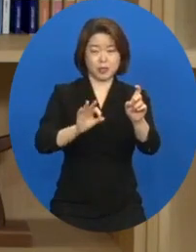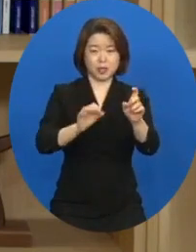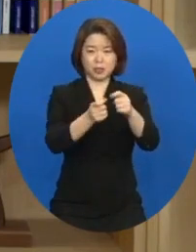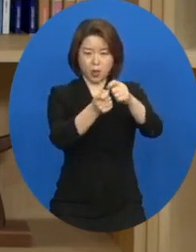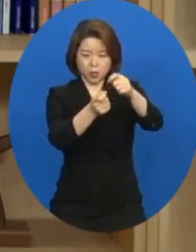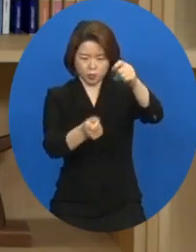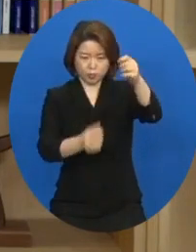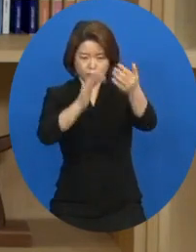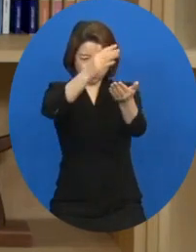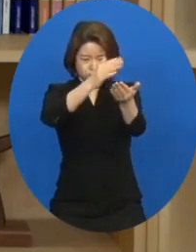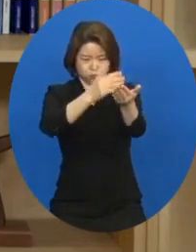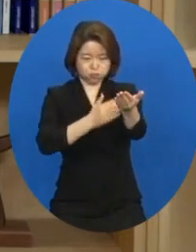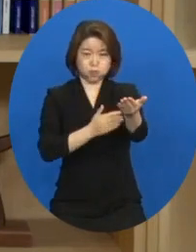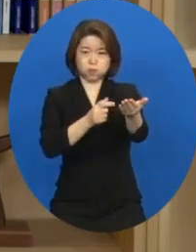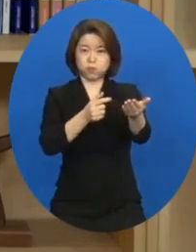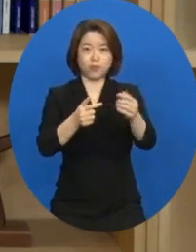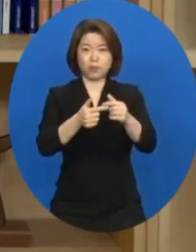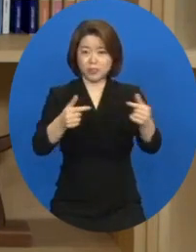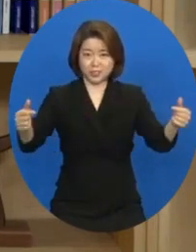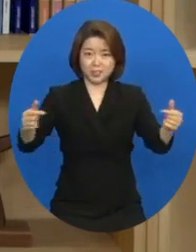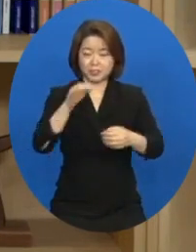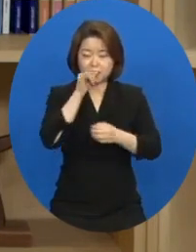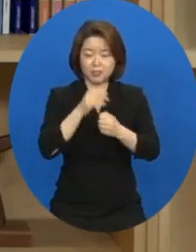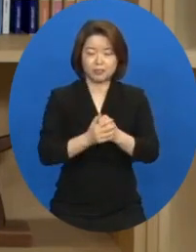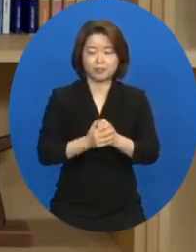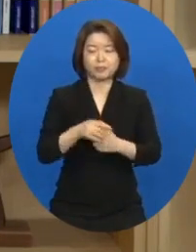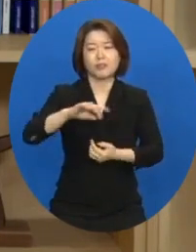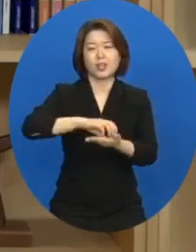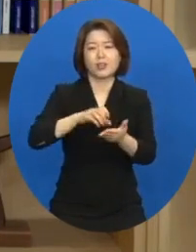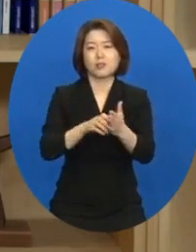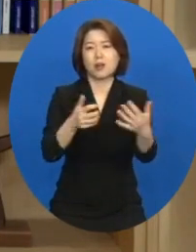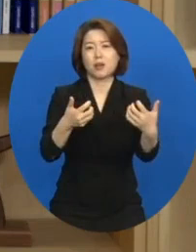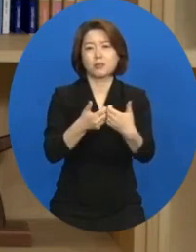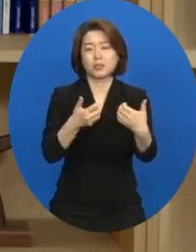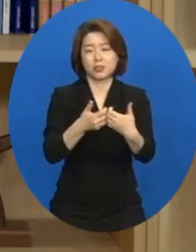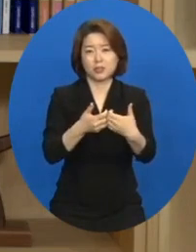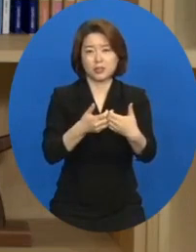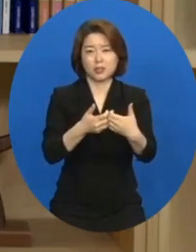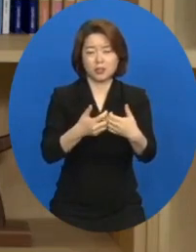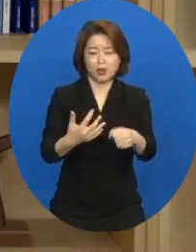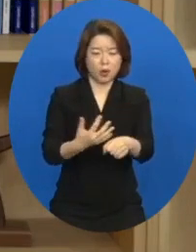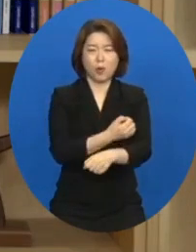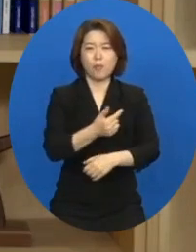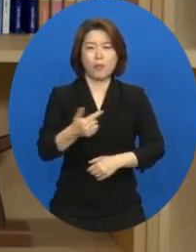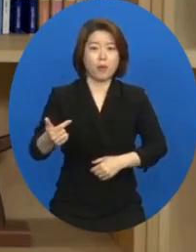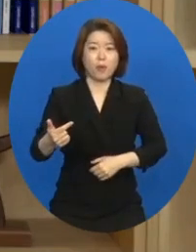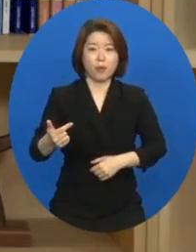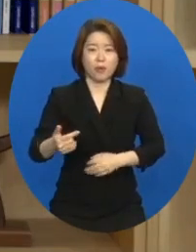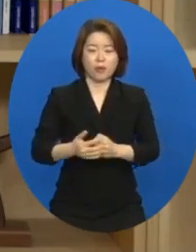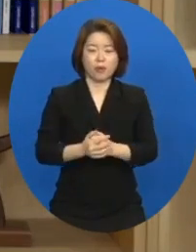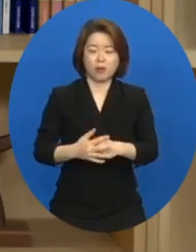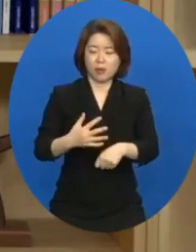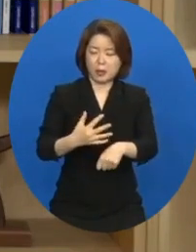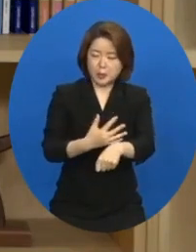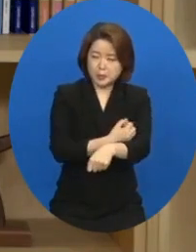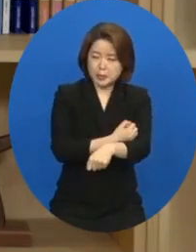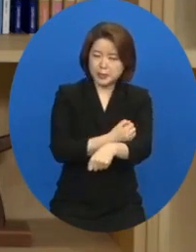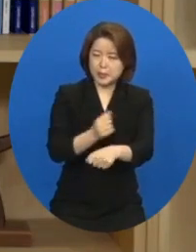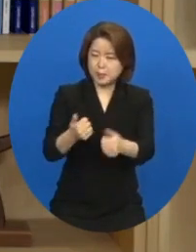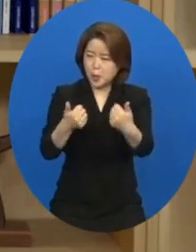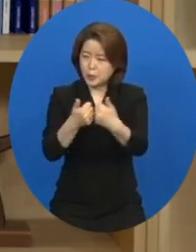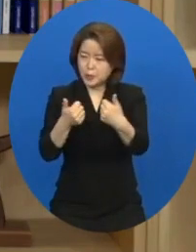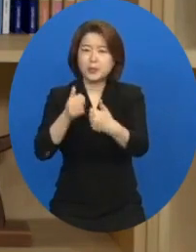인데 그 만큼 그 전쟁이 대단한 아 싸 움 아 정말 엄청난 그런